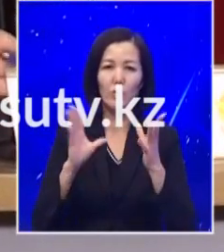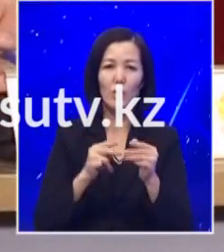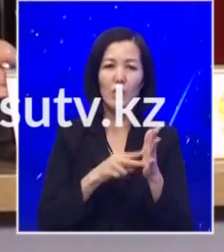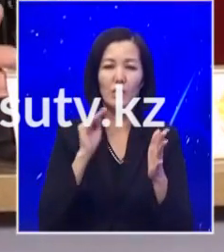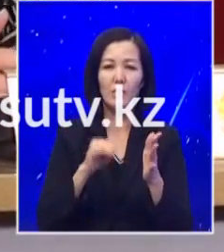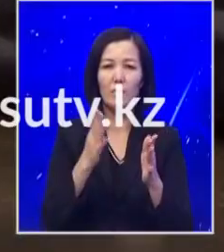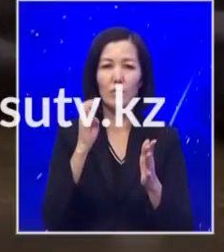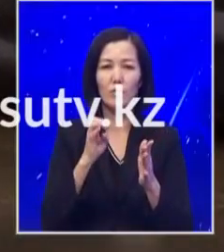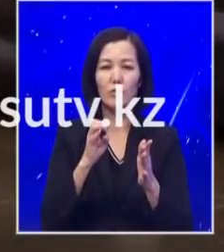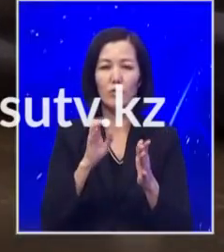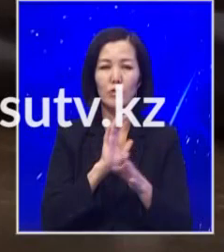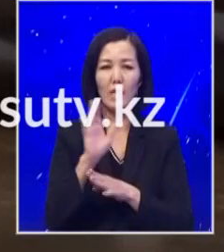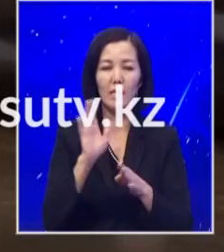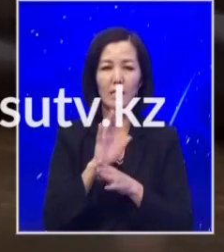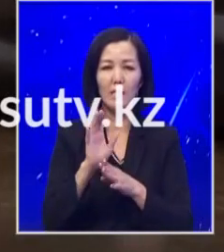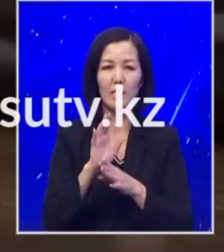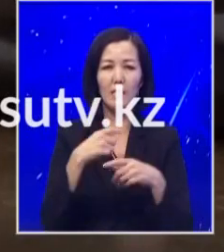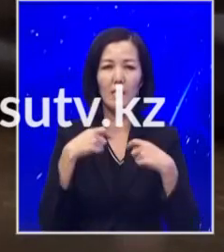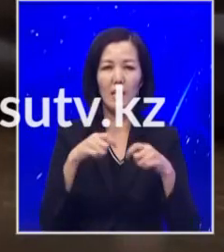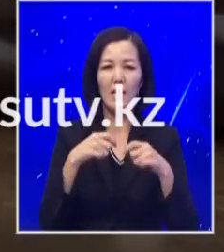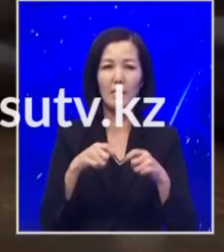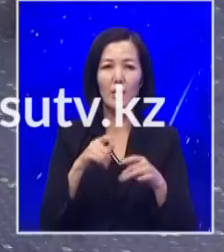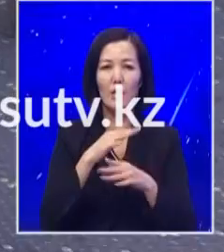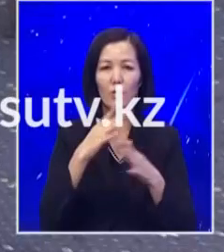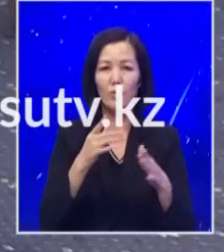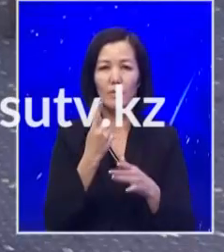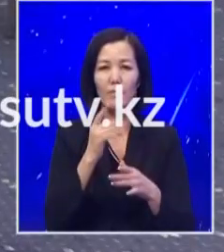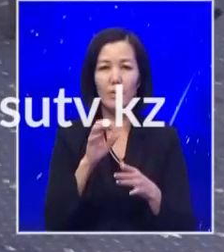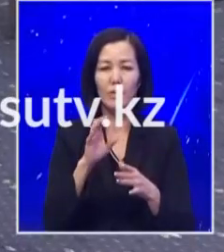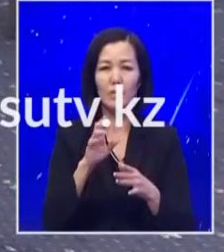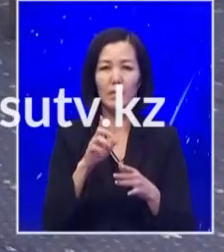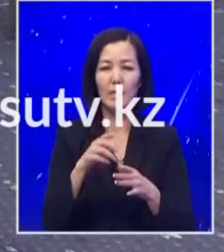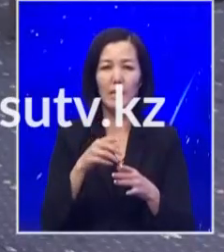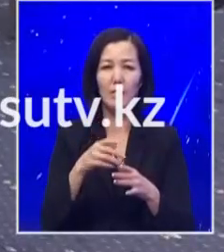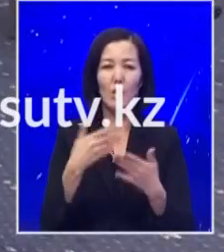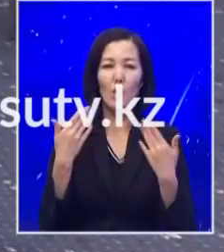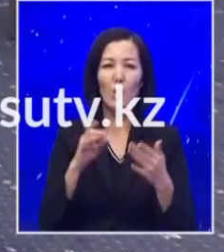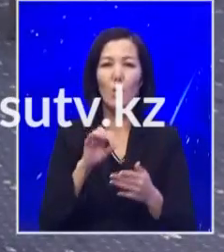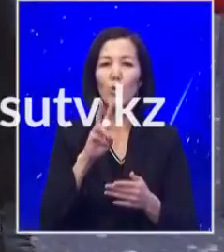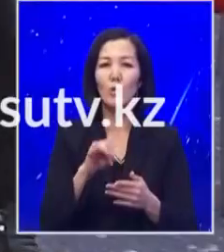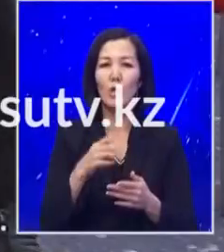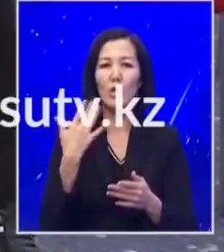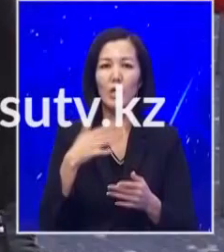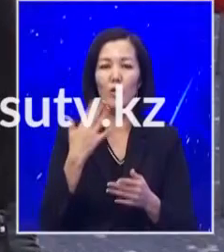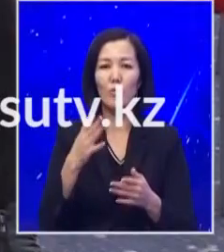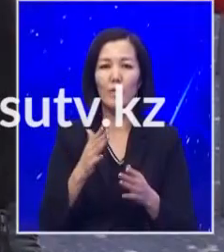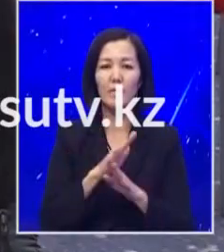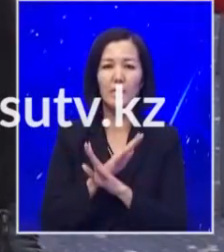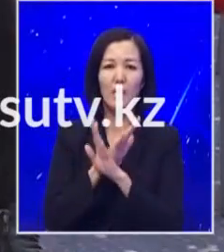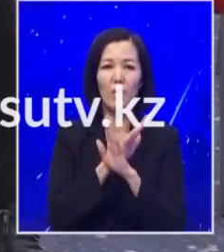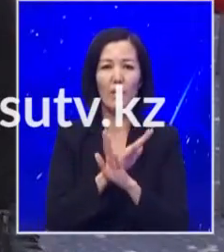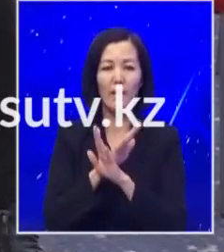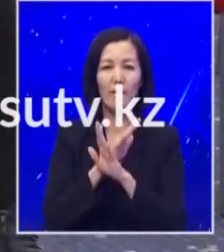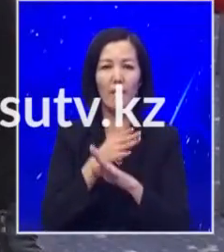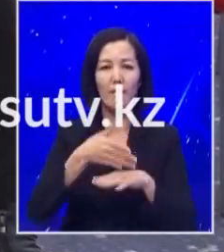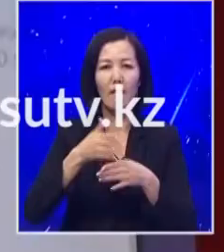7400 тонна өнім сатылған. Өткізілген өнімнің басым бөлігі бірінші сұрыпты бидай ұны. Облыстағы 55 наубайханадан нан